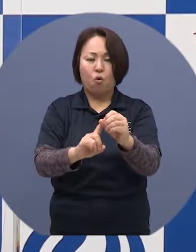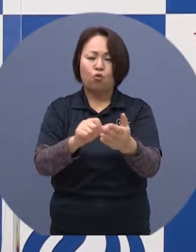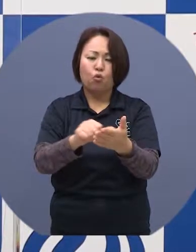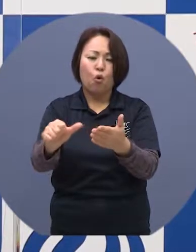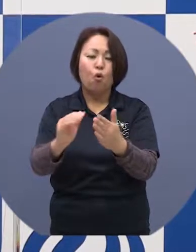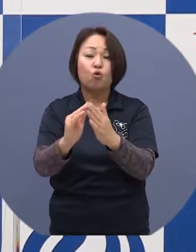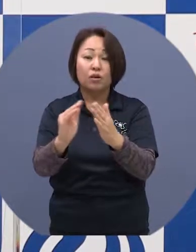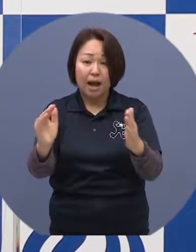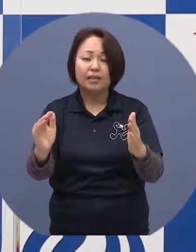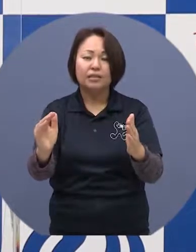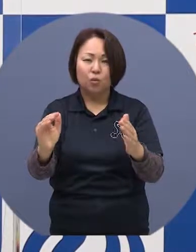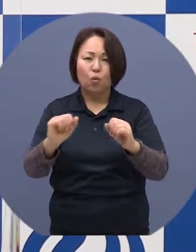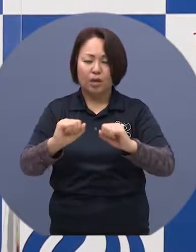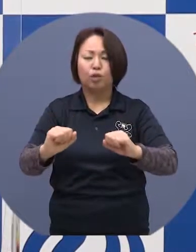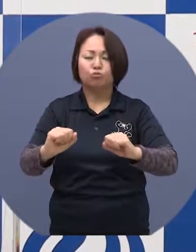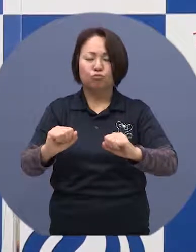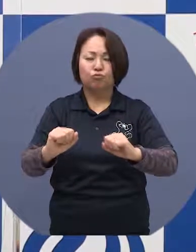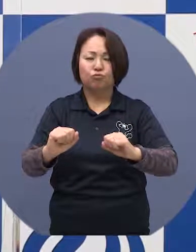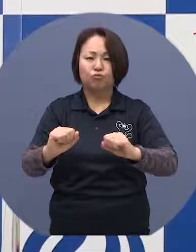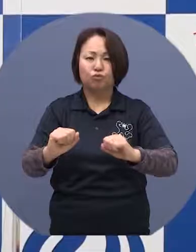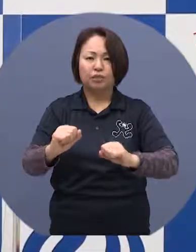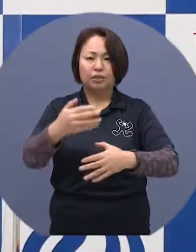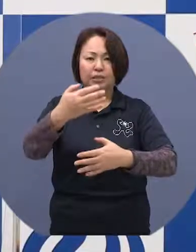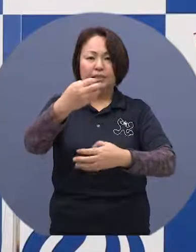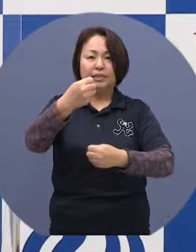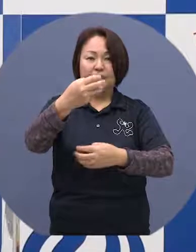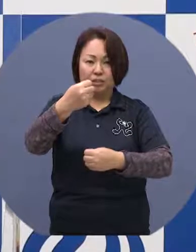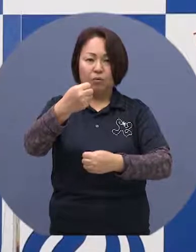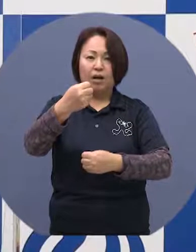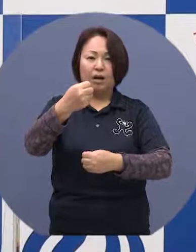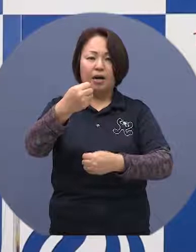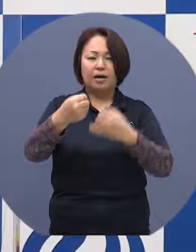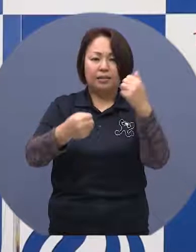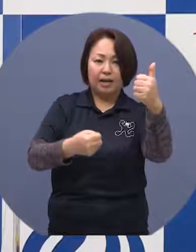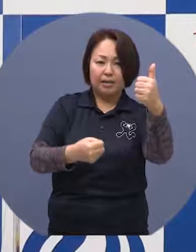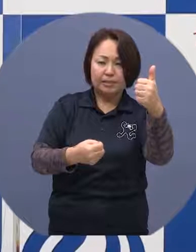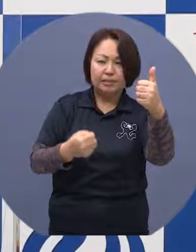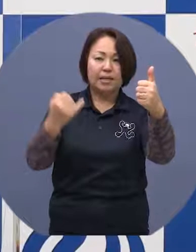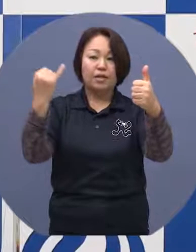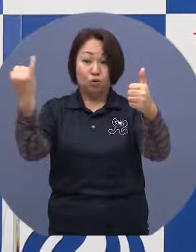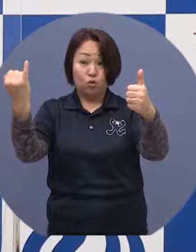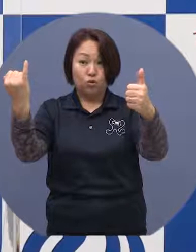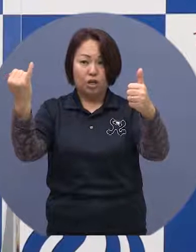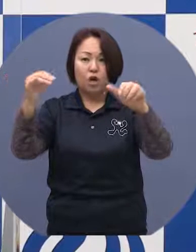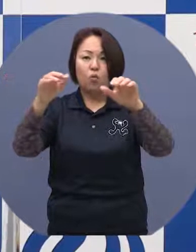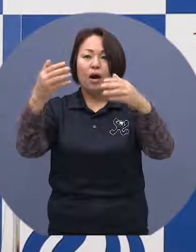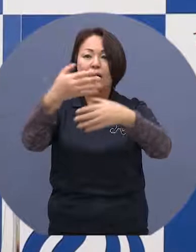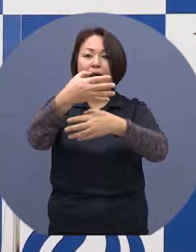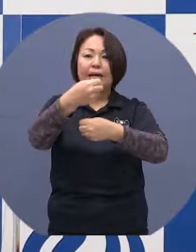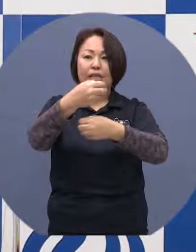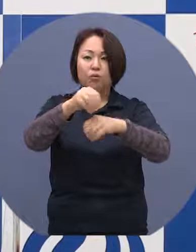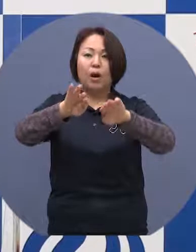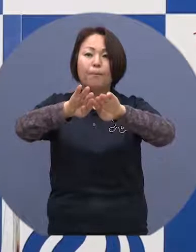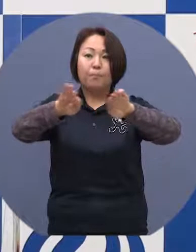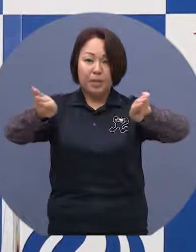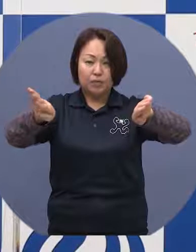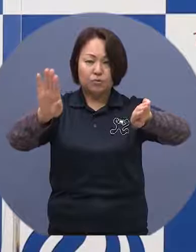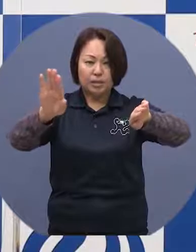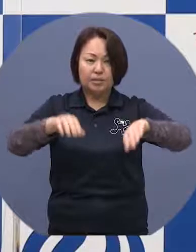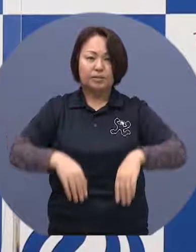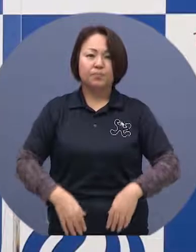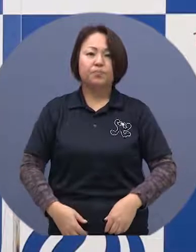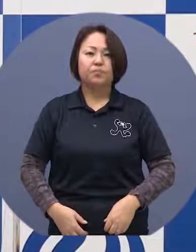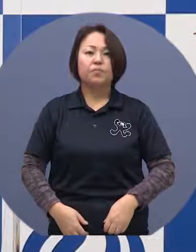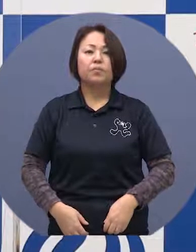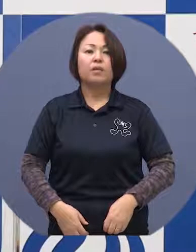でございますで開催日時でありますけれども男性と女性別な日に設定をさせていただいております男性に